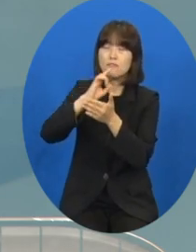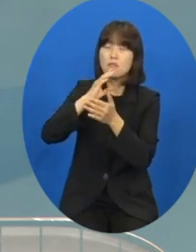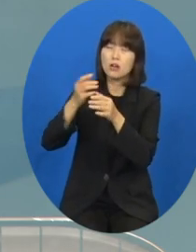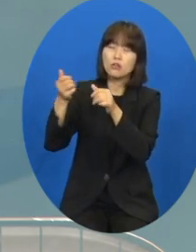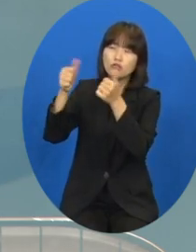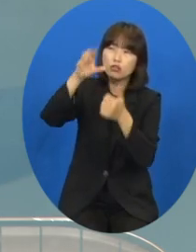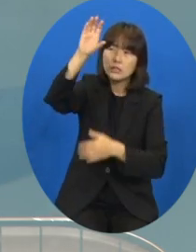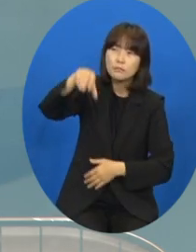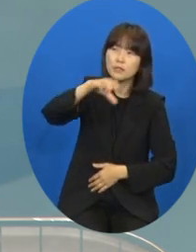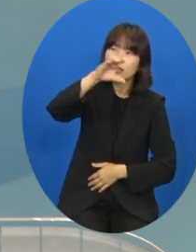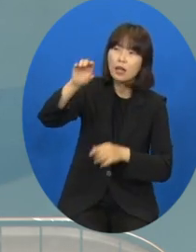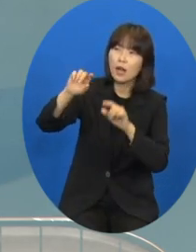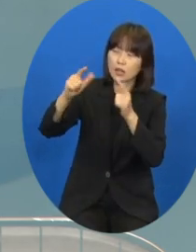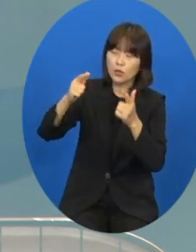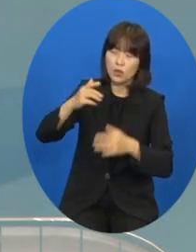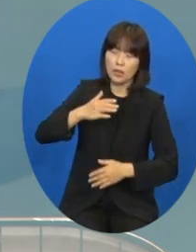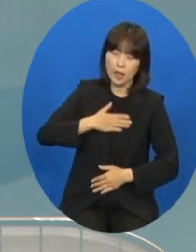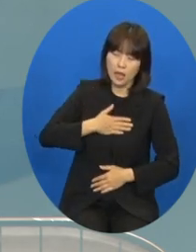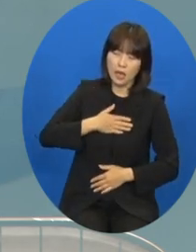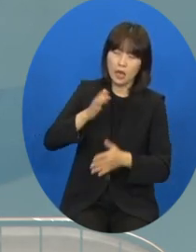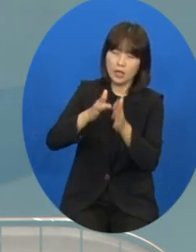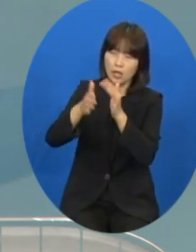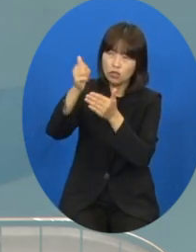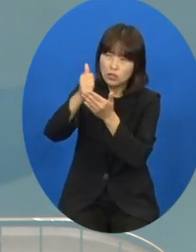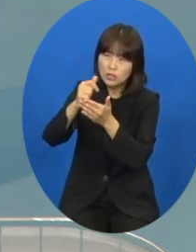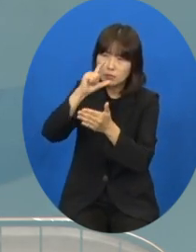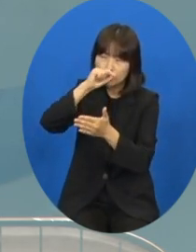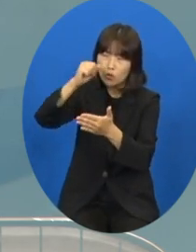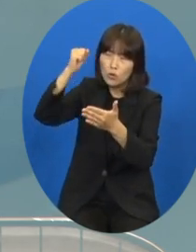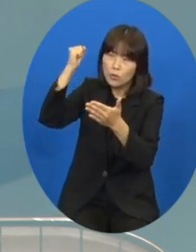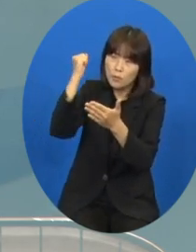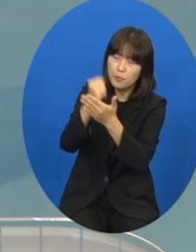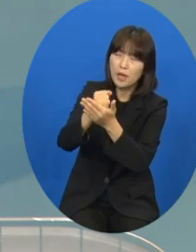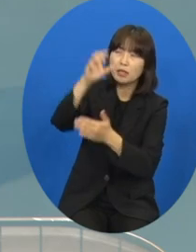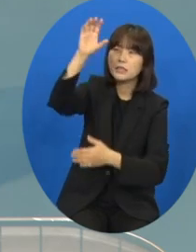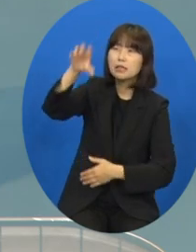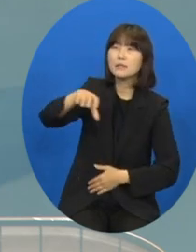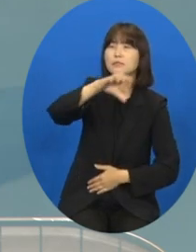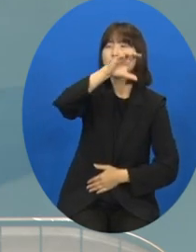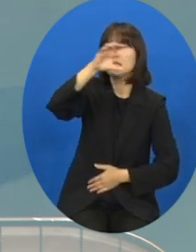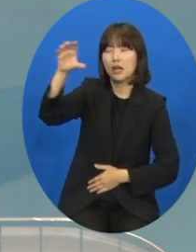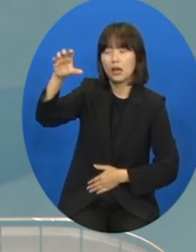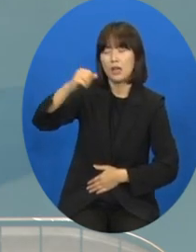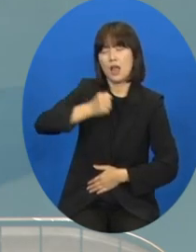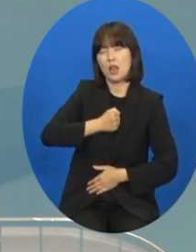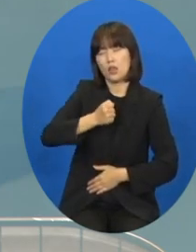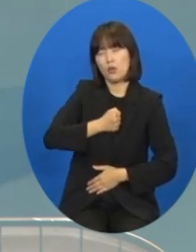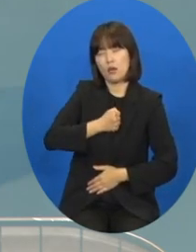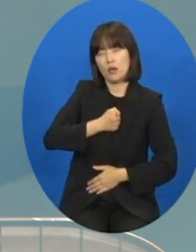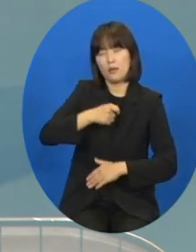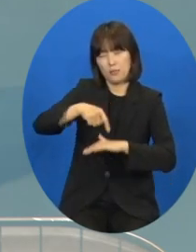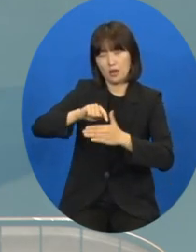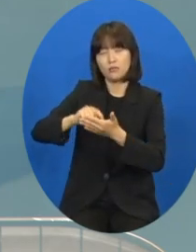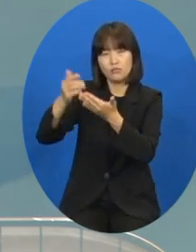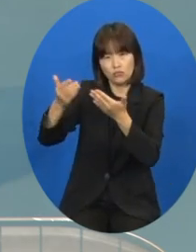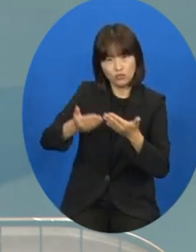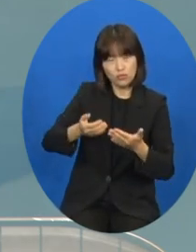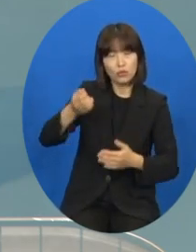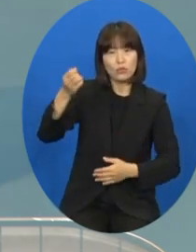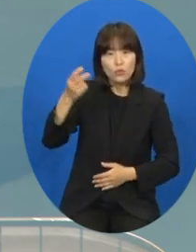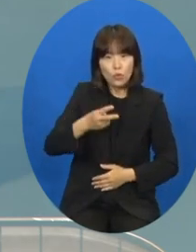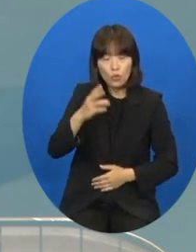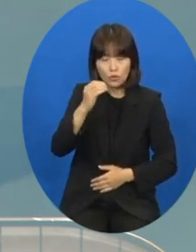예수님께 십자가 못 박은 장본인인 애통함을 주세요. 거기서 하나 더 들어갑니다.